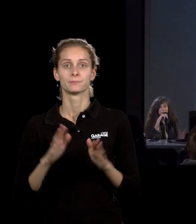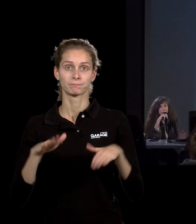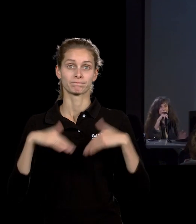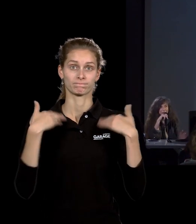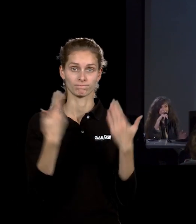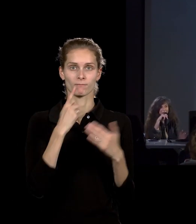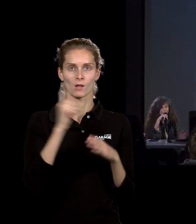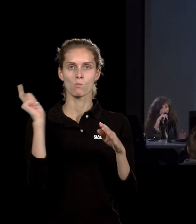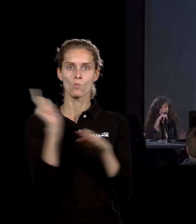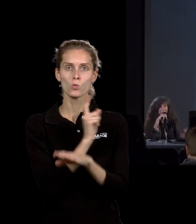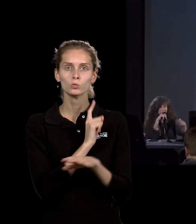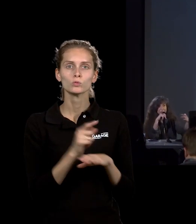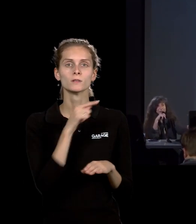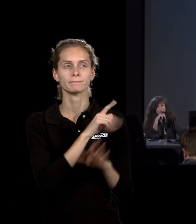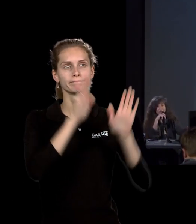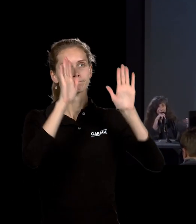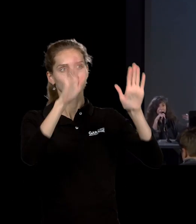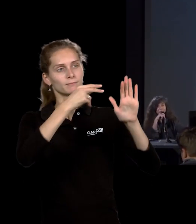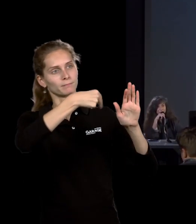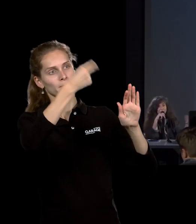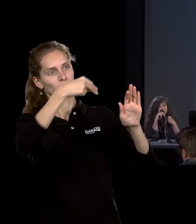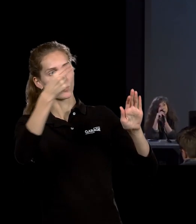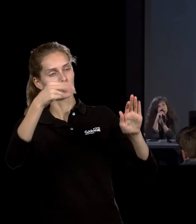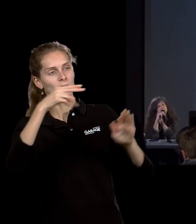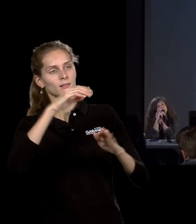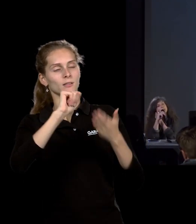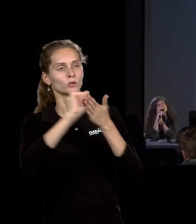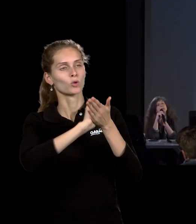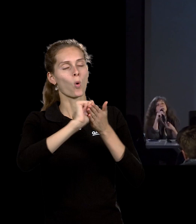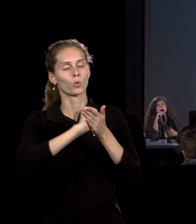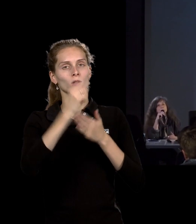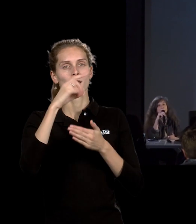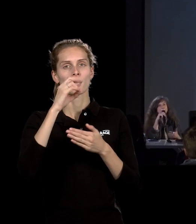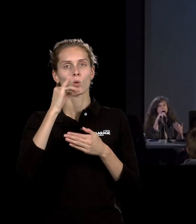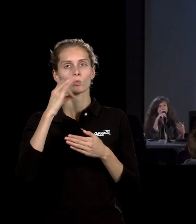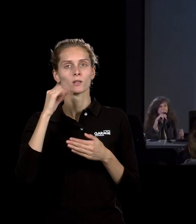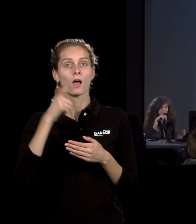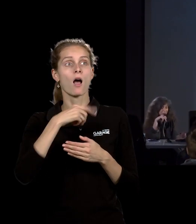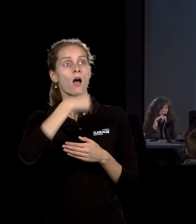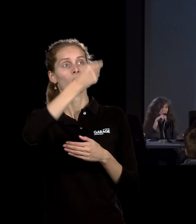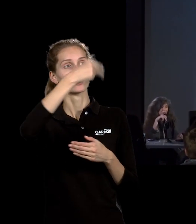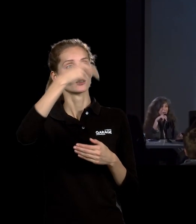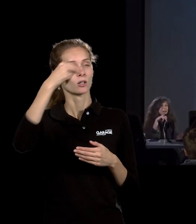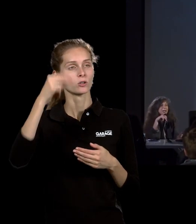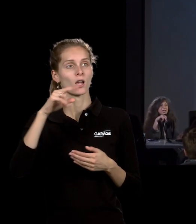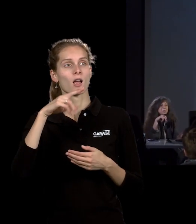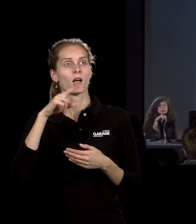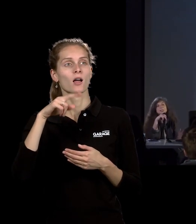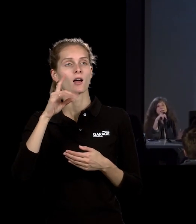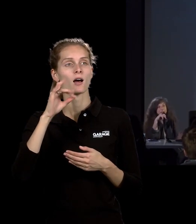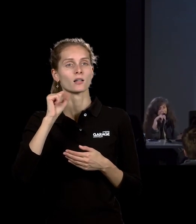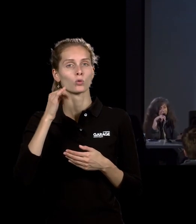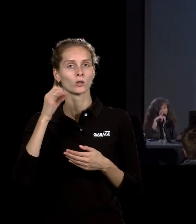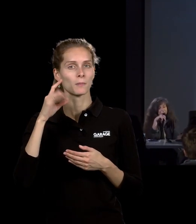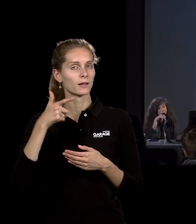в котором находится это произведение, подписанное, да, стертое де Кунинг, причем подписано оно не Раушенбергом, а его другом Джаспером Джонсом.